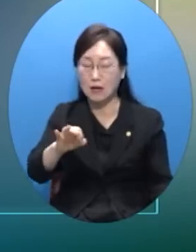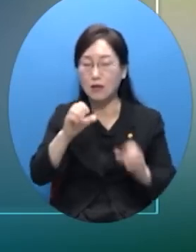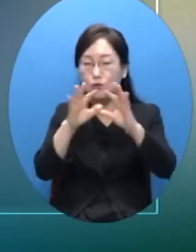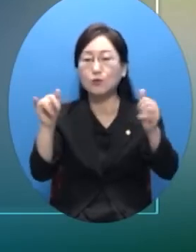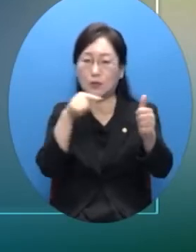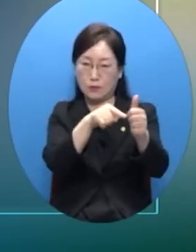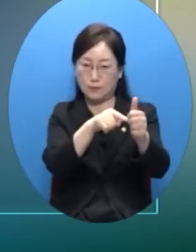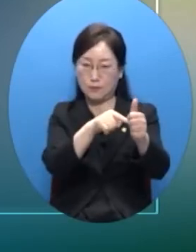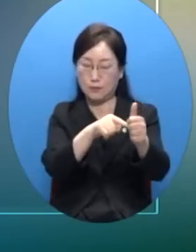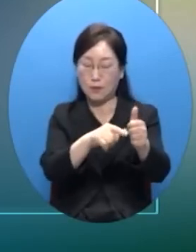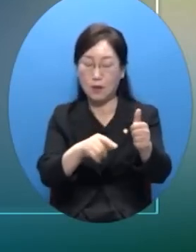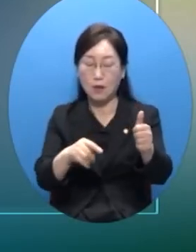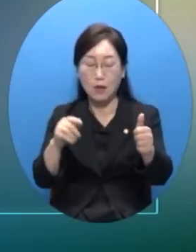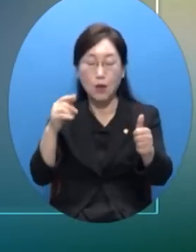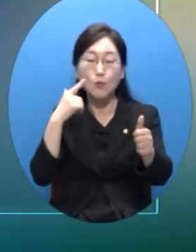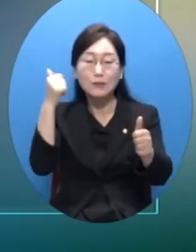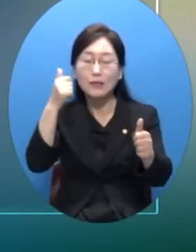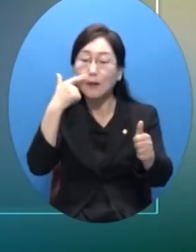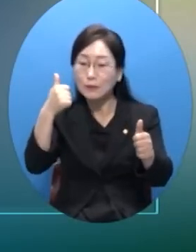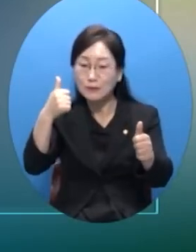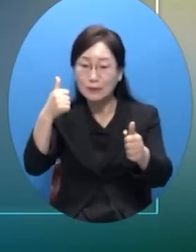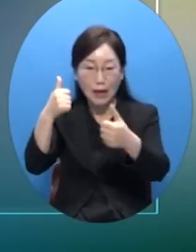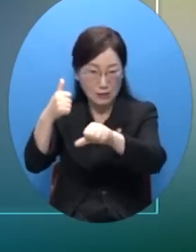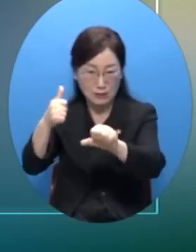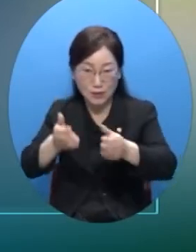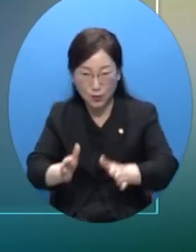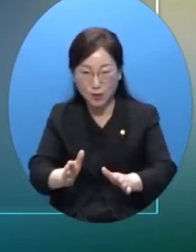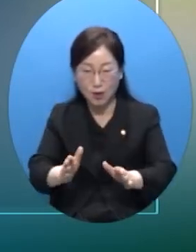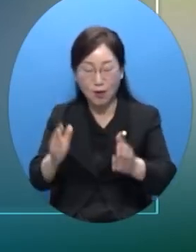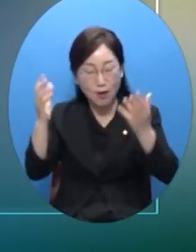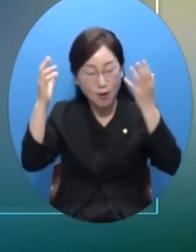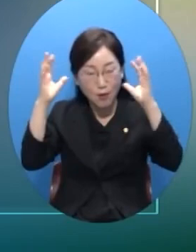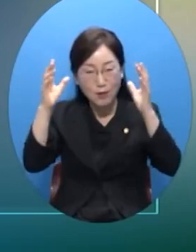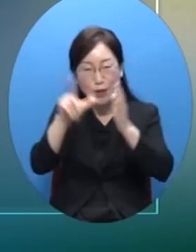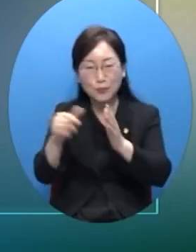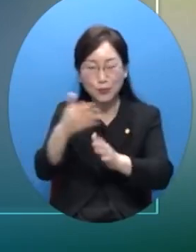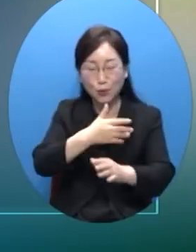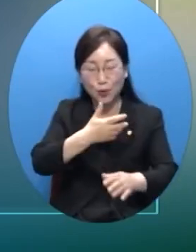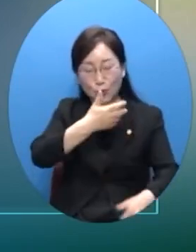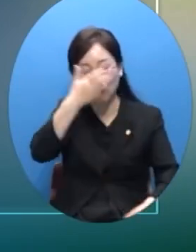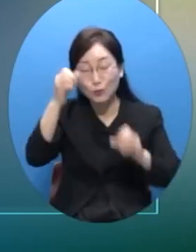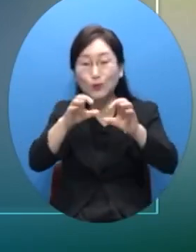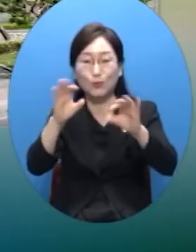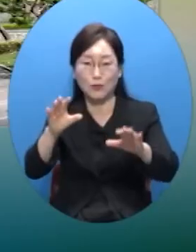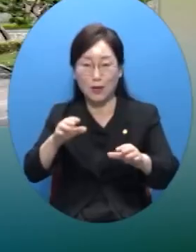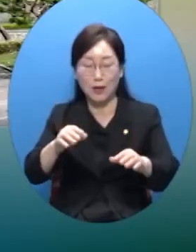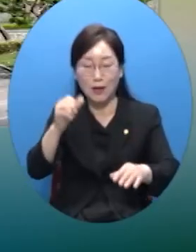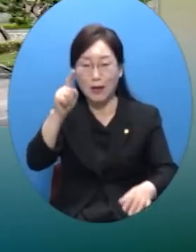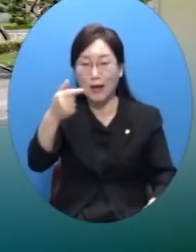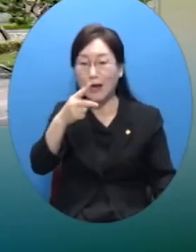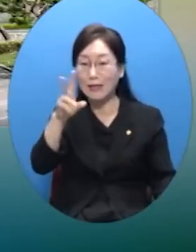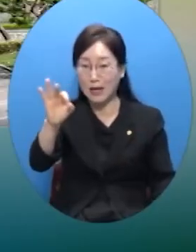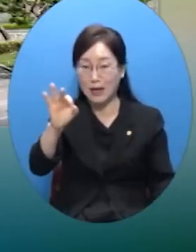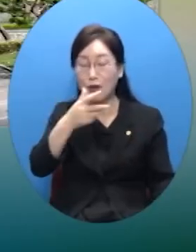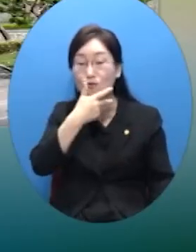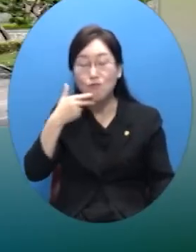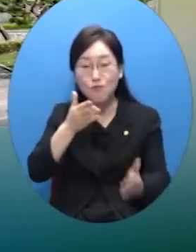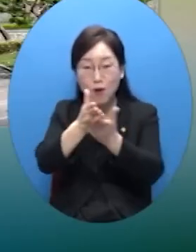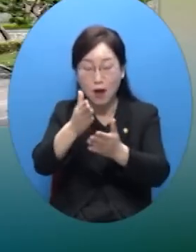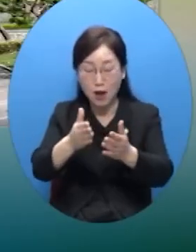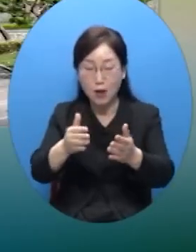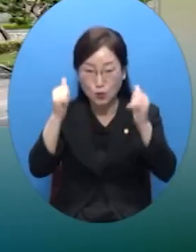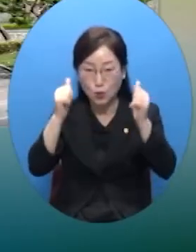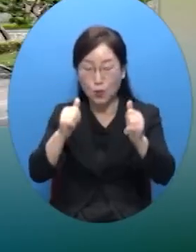목사님 가정에 태어나서 어릴 때부터 선교사가 꿈이었습니다. 그래서 한양대학교 영문학과를 졸업하고 난 다음 총신대학교에 가서 신학을